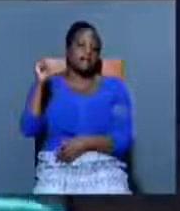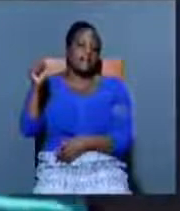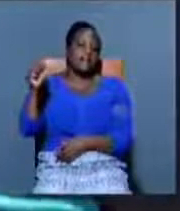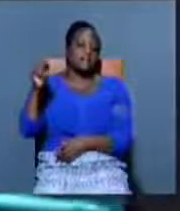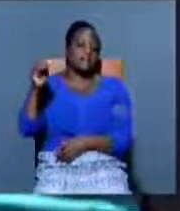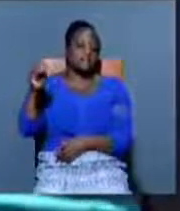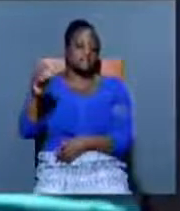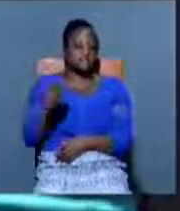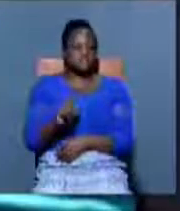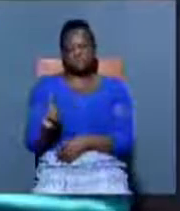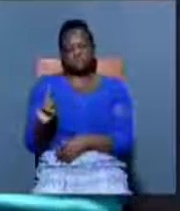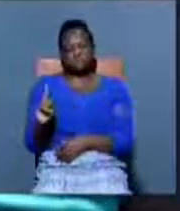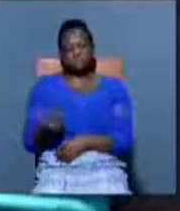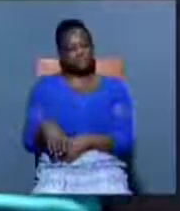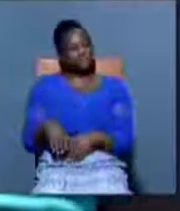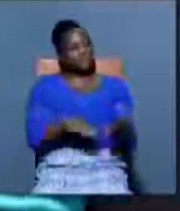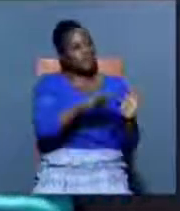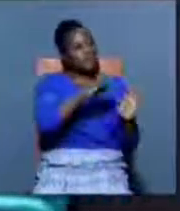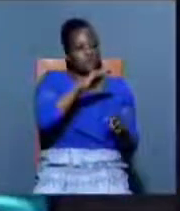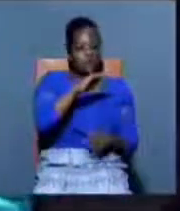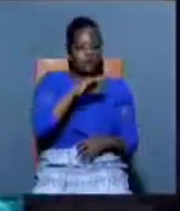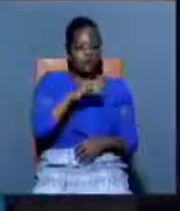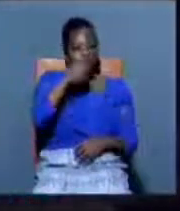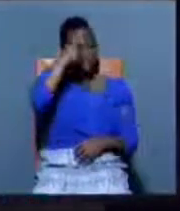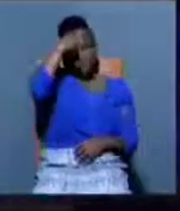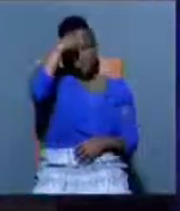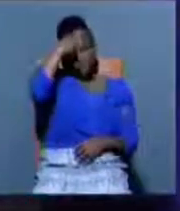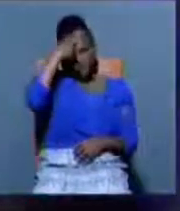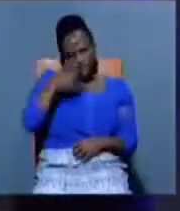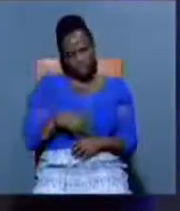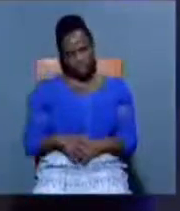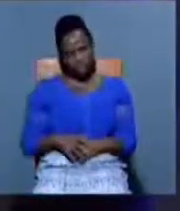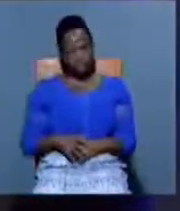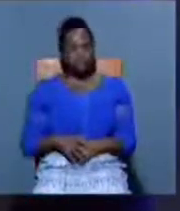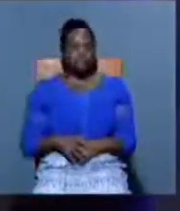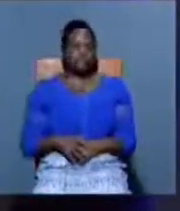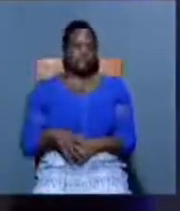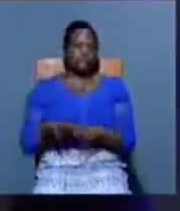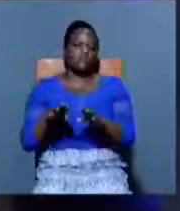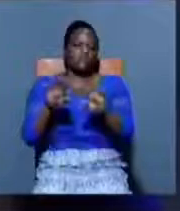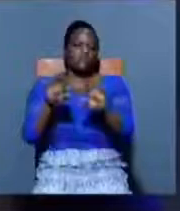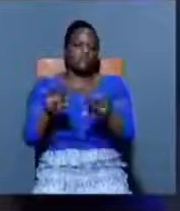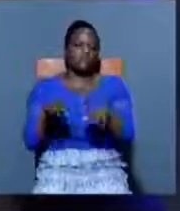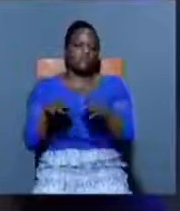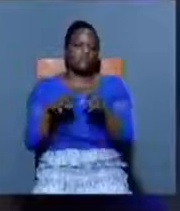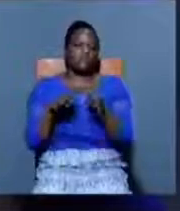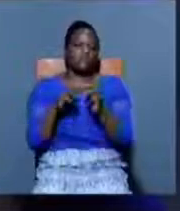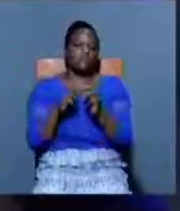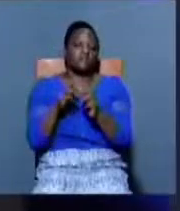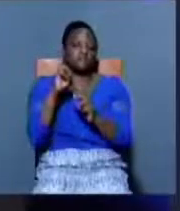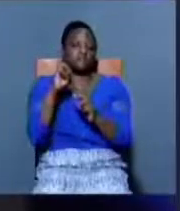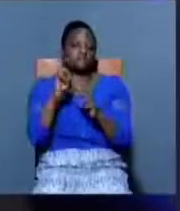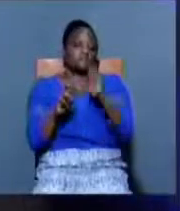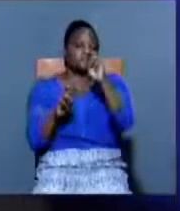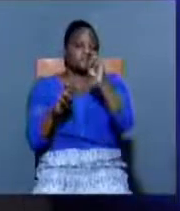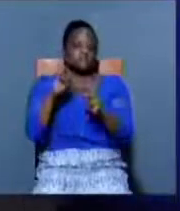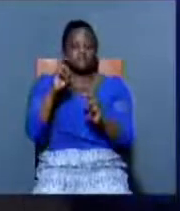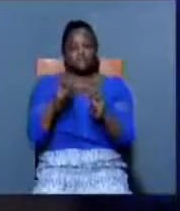hapana, tunaenda Mvumi, Dodoma. Tukiwa tumekaa sebleni tuna argue na mke wangu, ndipo utamsikia mwanaume anakumbuka yeye ni